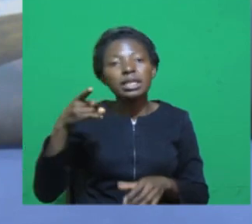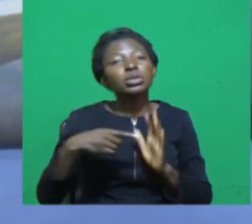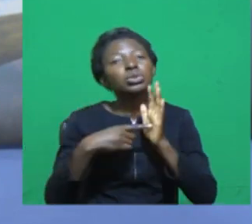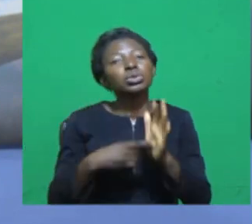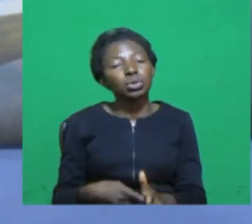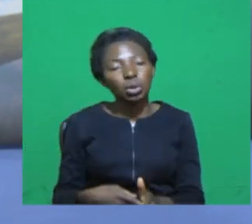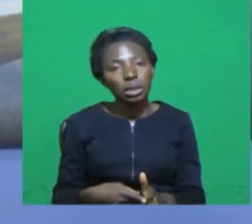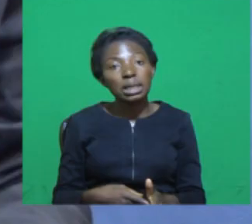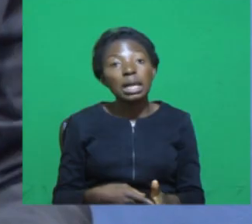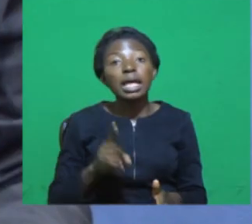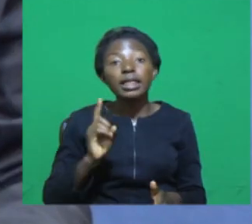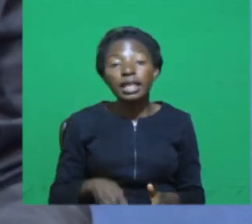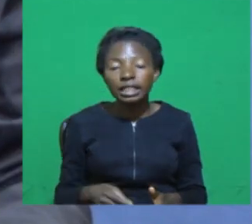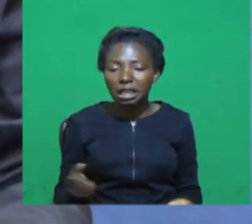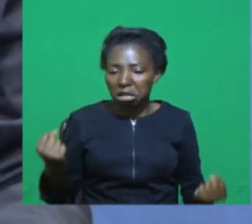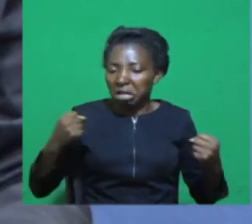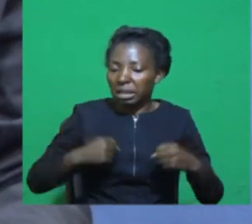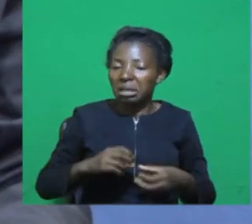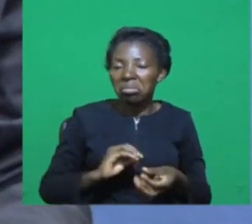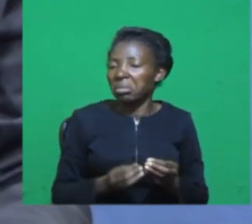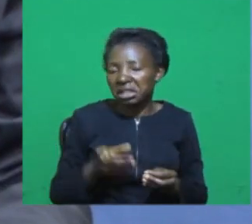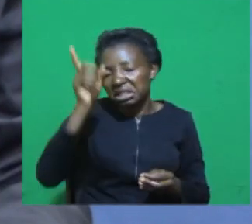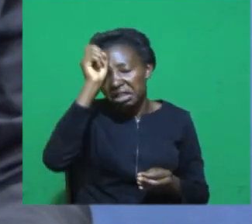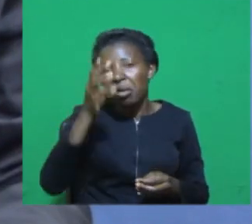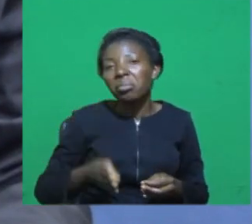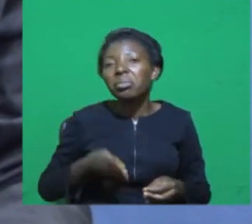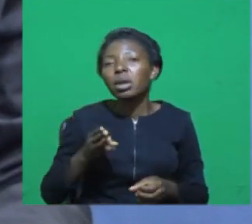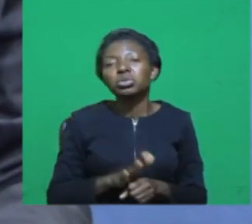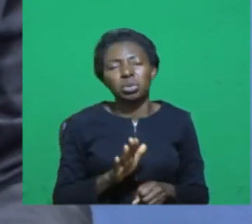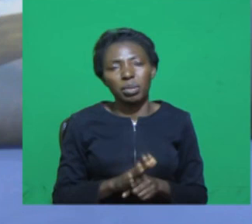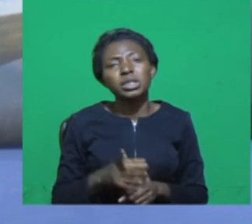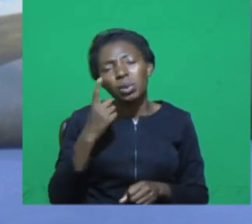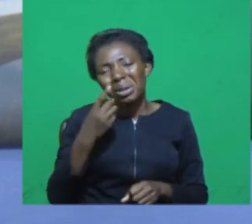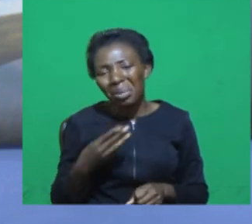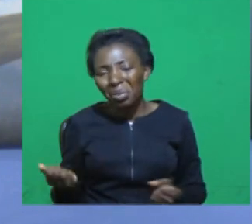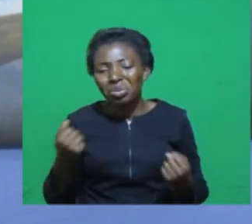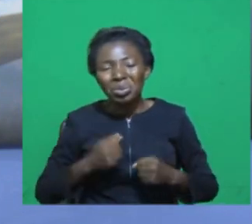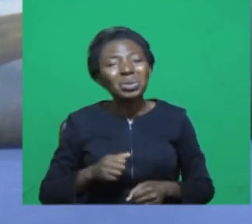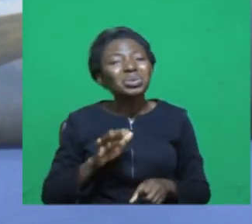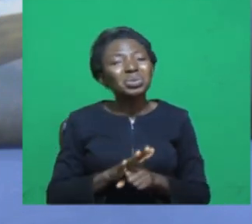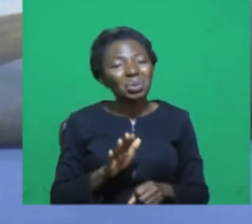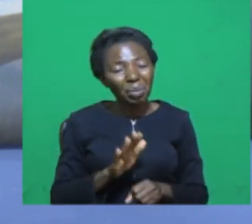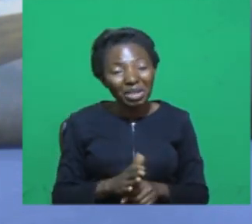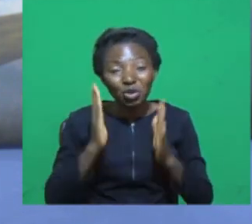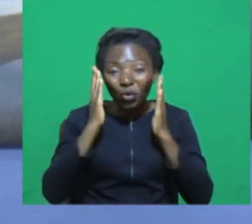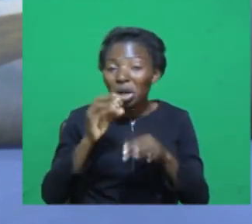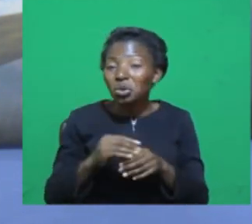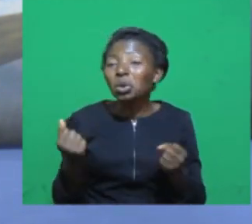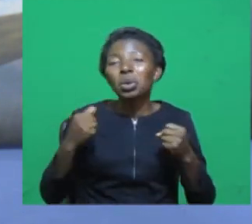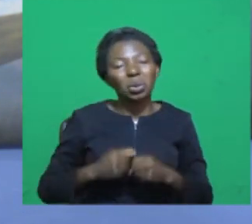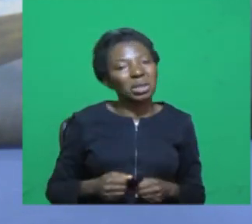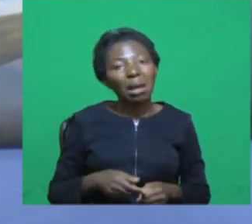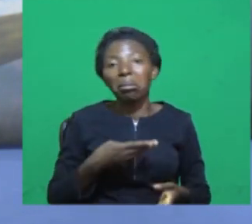kuti chimwe chakakonzera idressing yake. Okay. Yakamurunzira kuti aite pride, aite